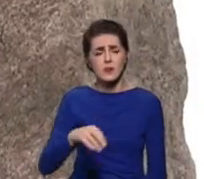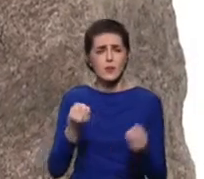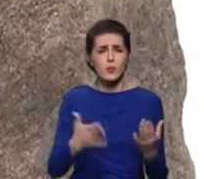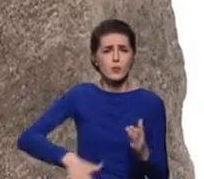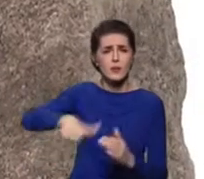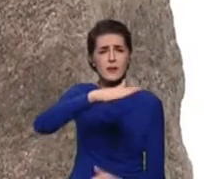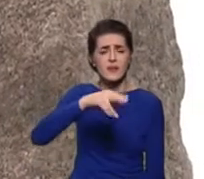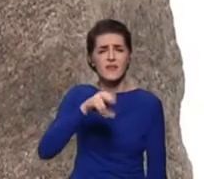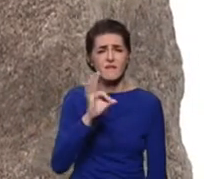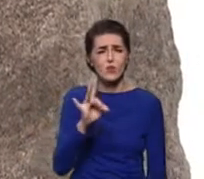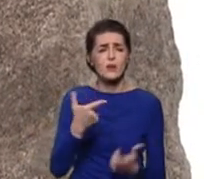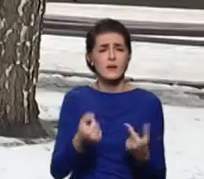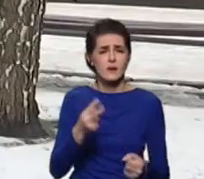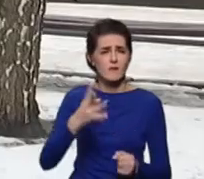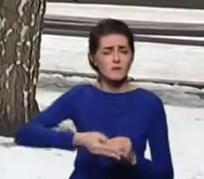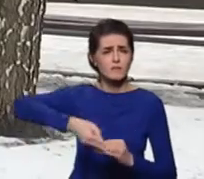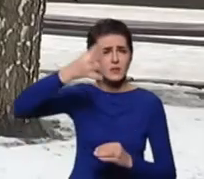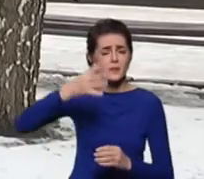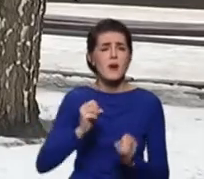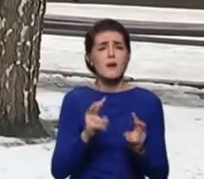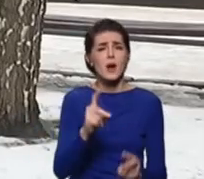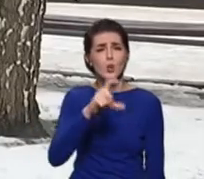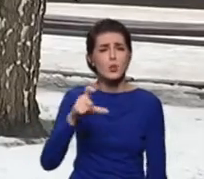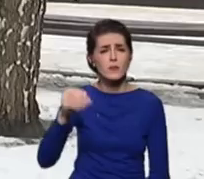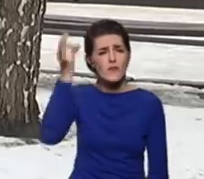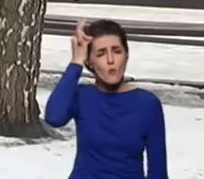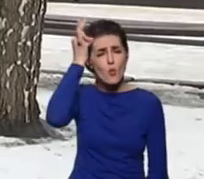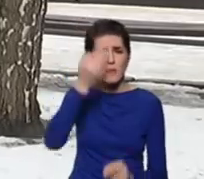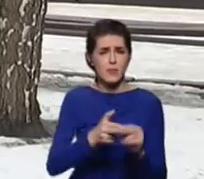дворах багатоповерхівок. І ось як люди згадують той